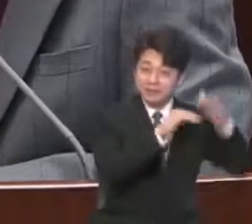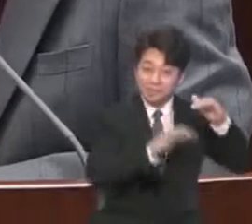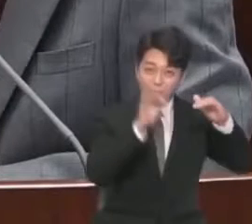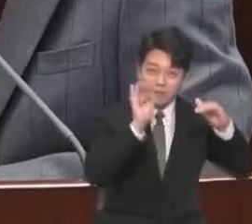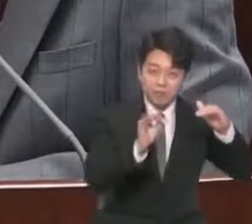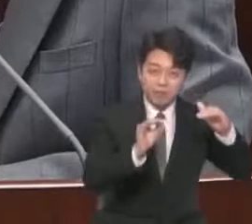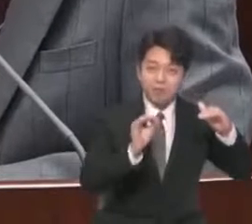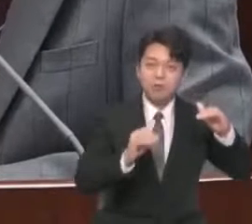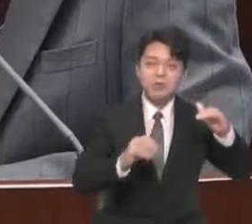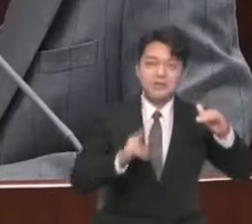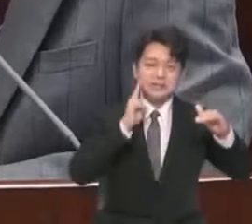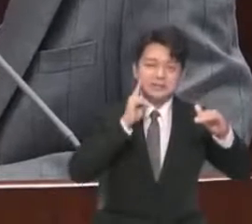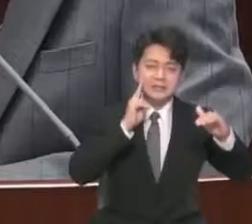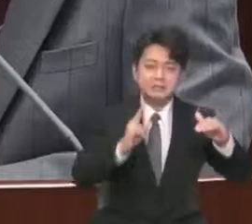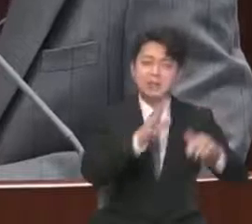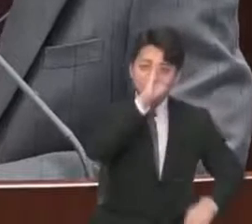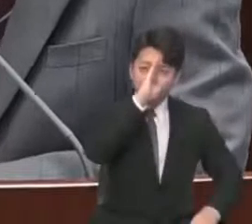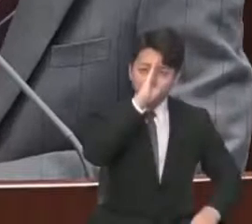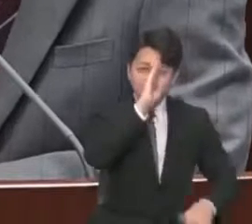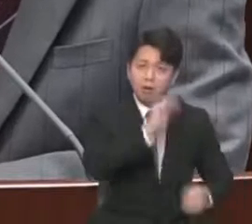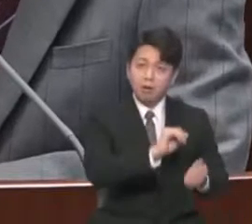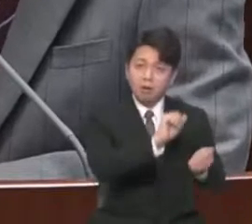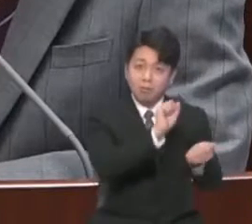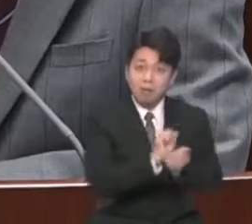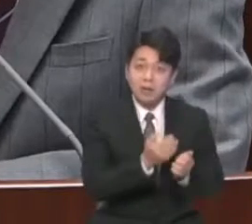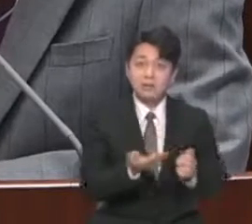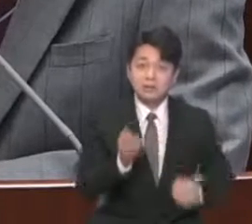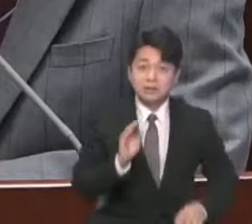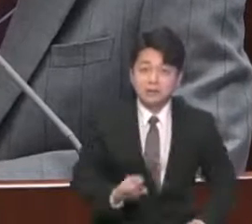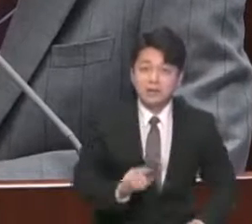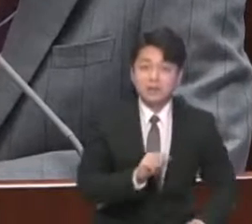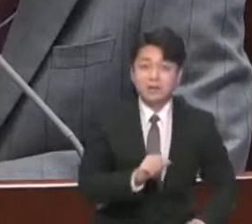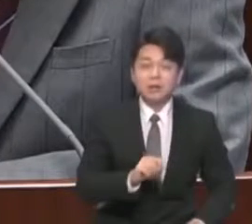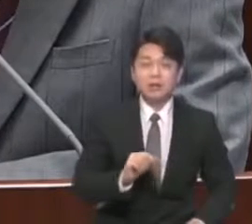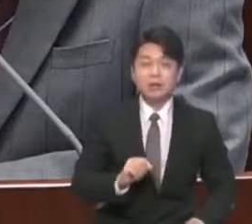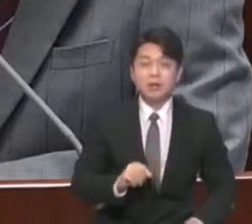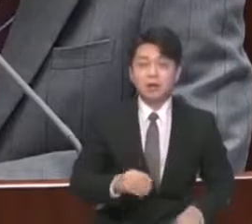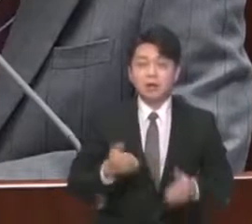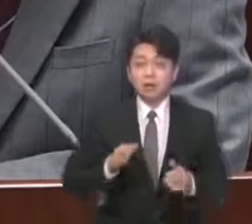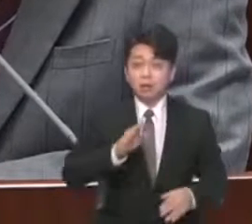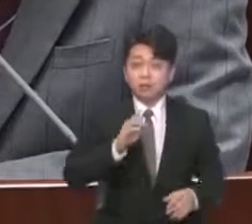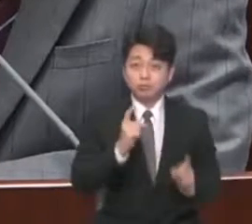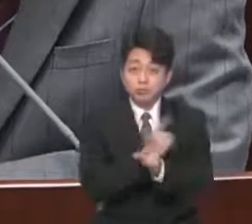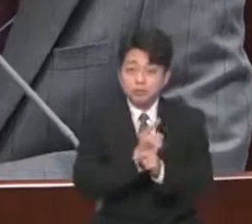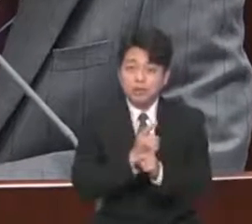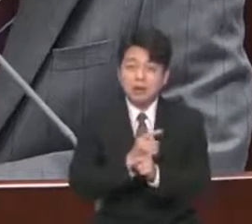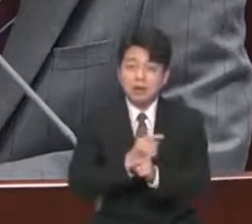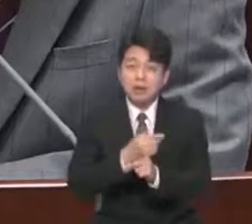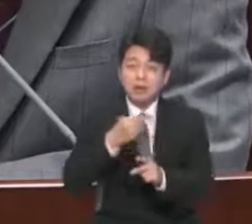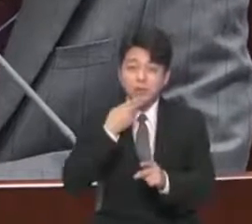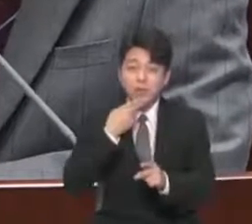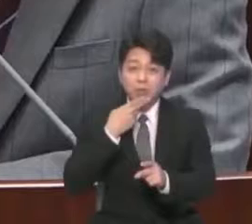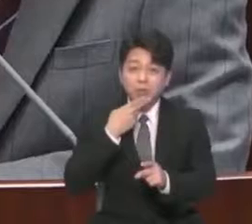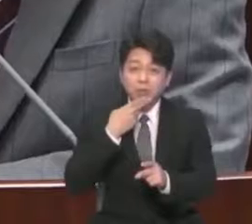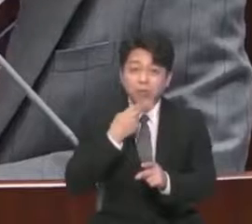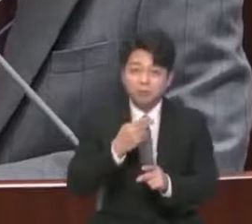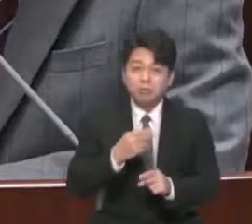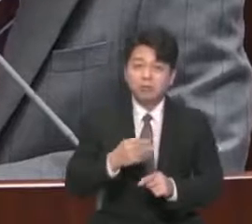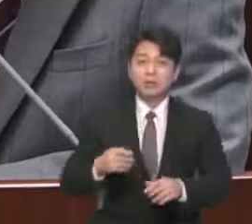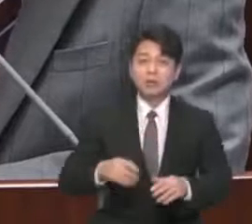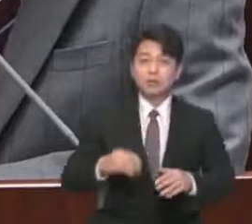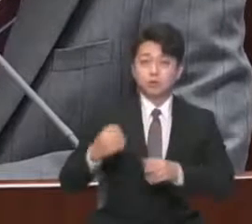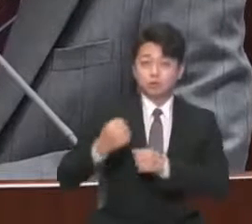하니까 전화는 안 된다. 군대 들어와라 한 거예요. 명백한 차별이죠. 서일병은 전화로 해주고 이 친구는 전화로 안